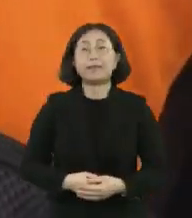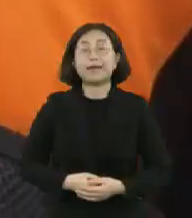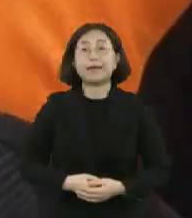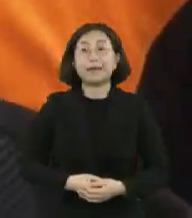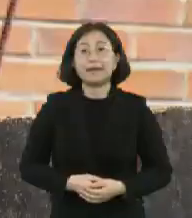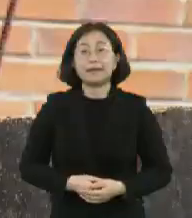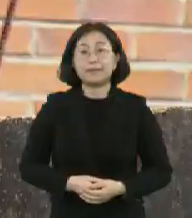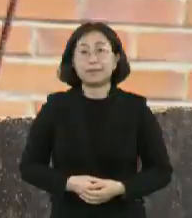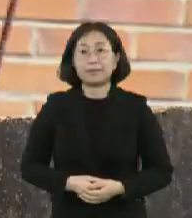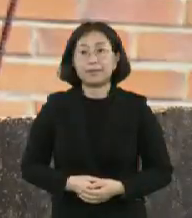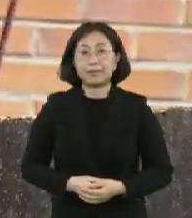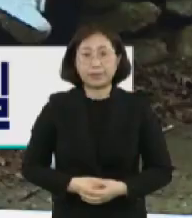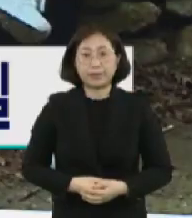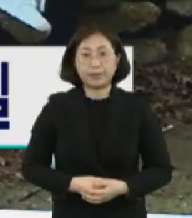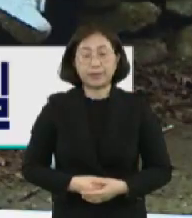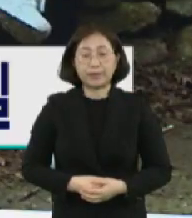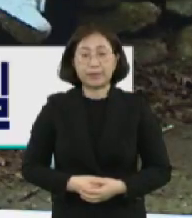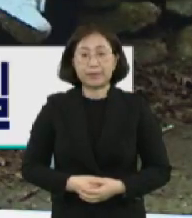있습니다.